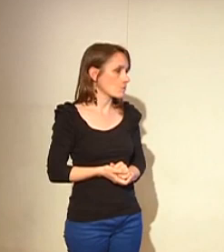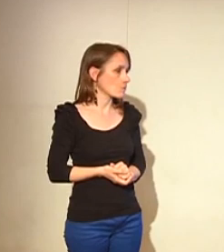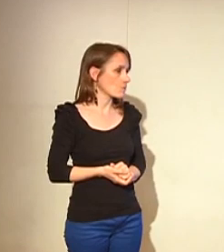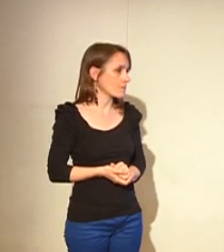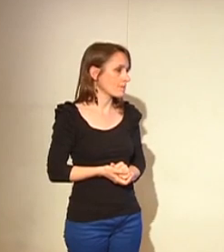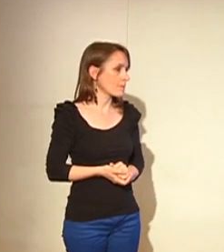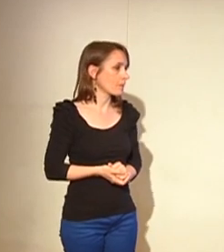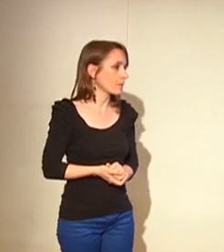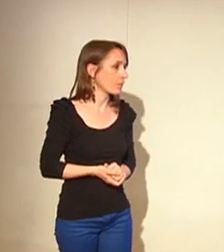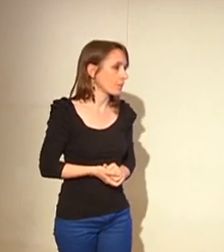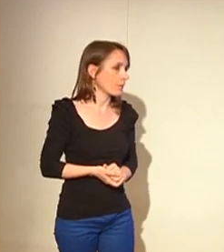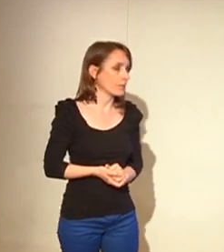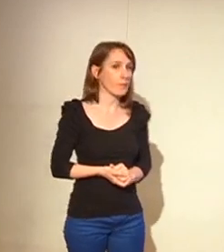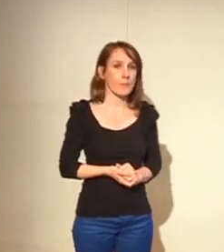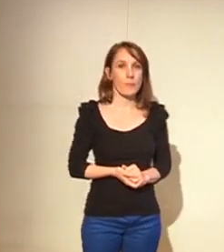c'est